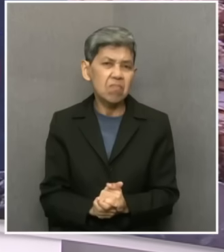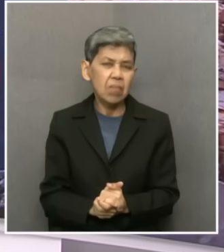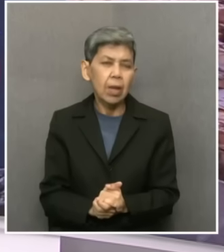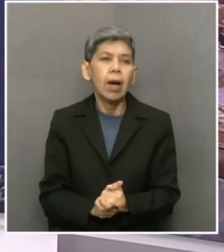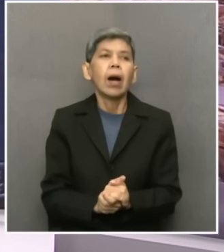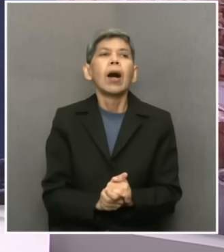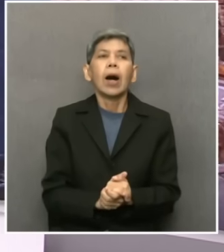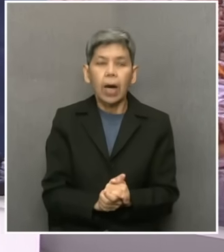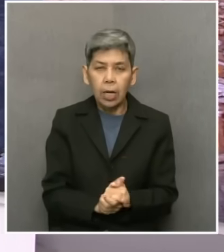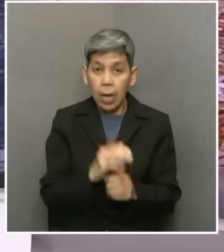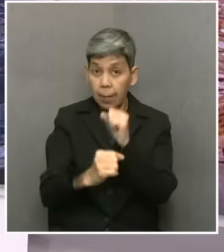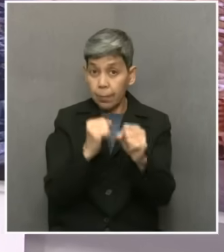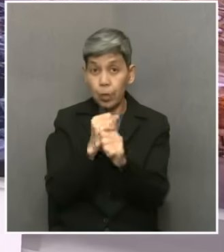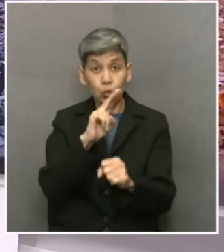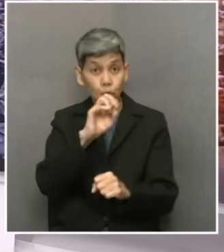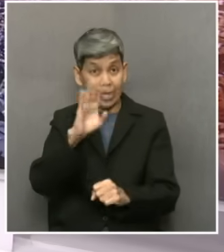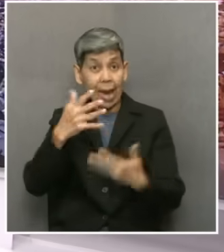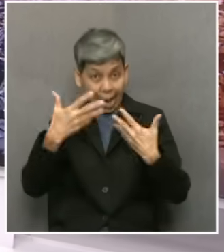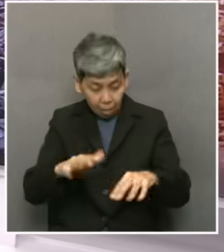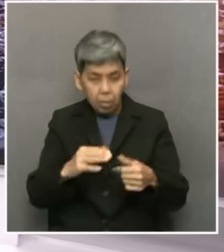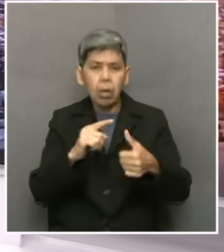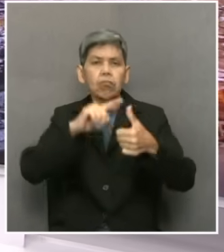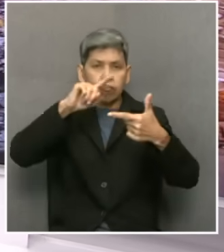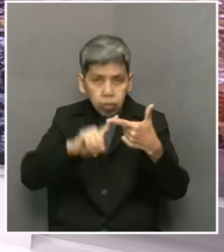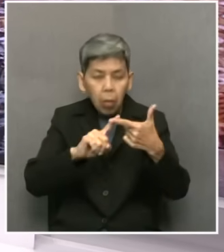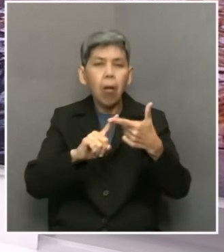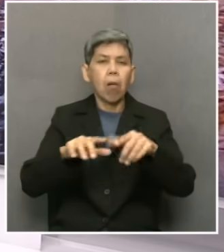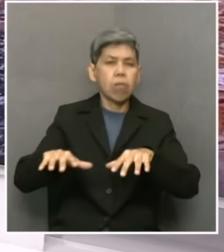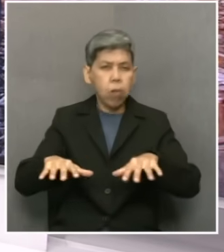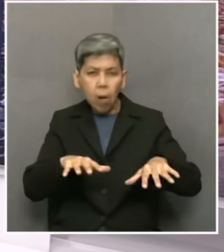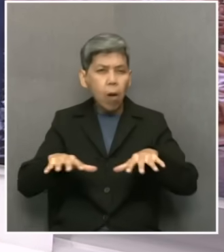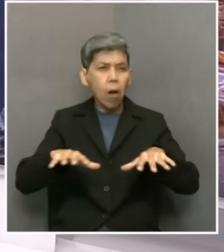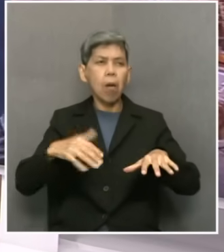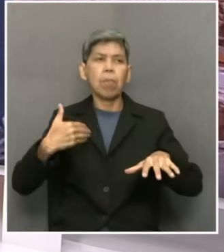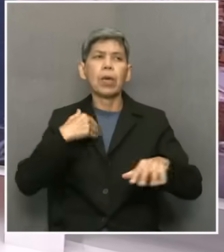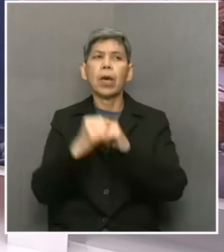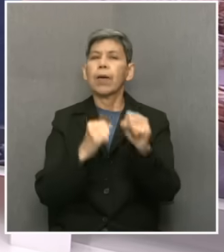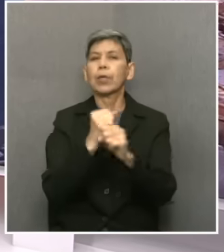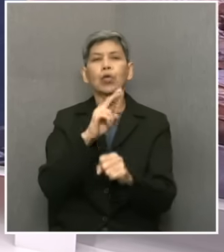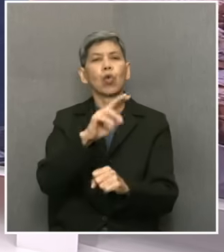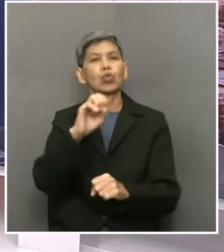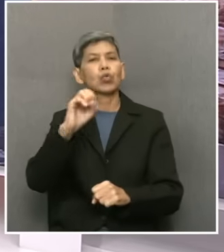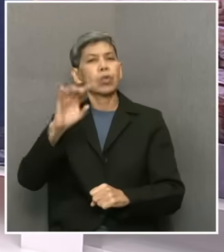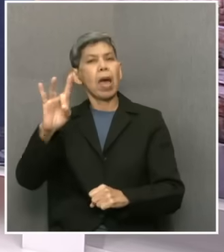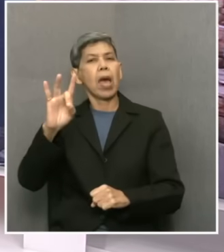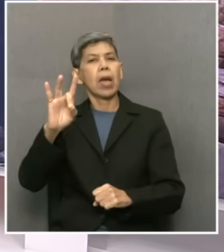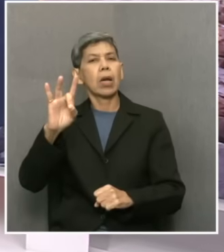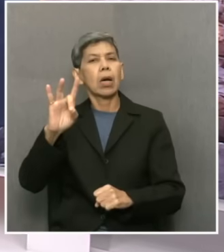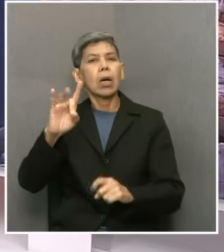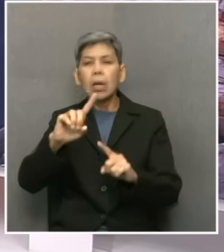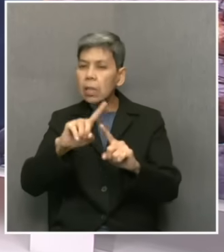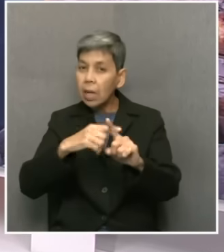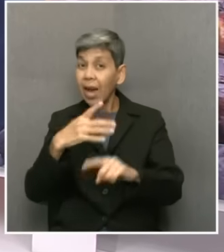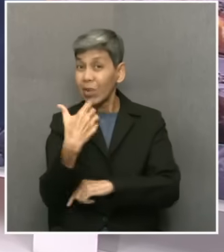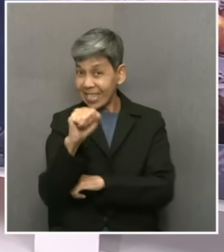าค่ะจากปี2004นะคะก็ยังคงเกิดเหตุการณ์แผ่นดินไหวเกิดขึ้นปีค.ศ. 2008 12พฤษภาค